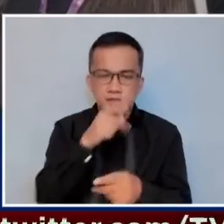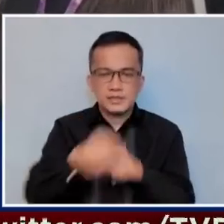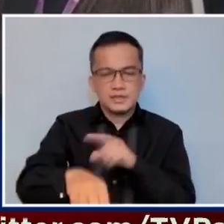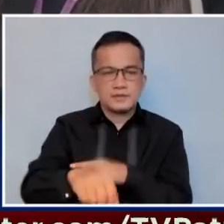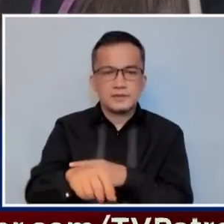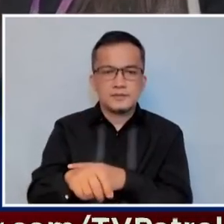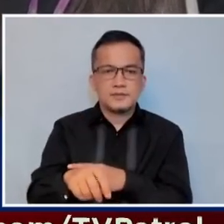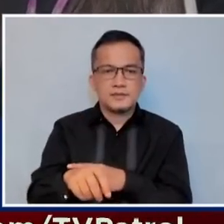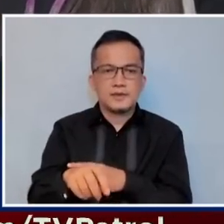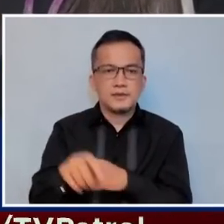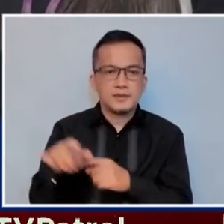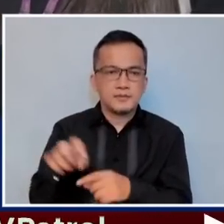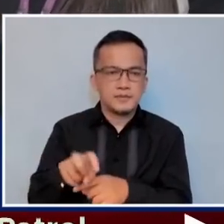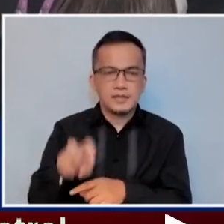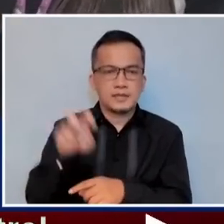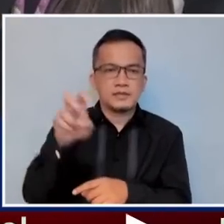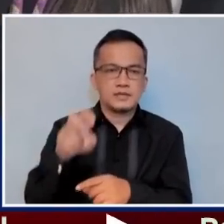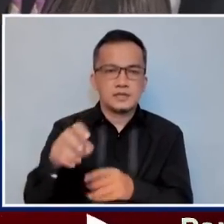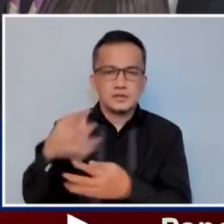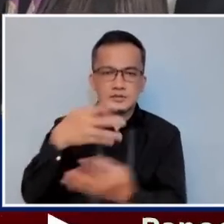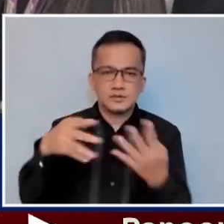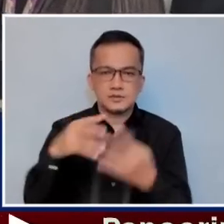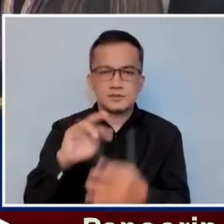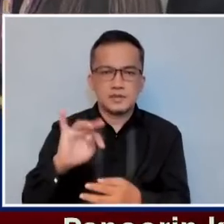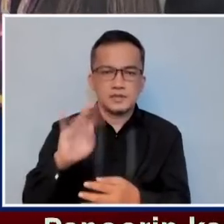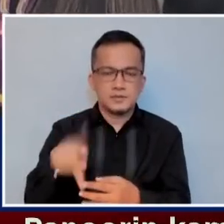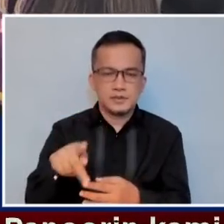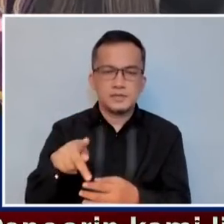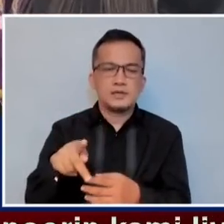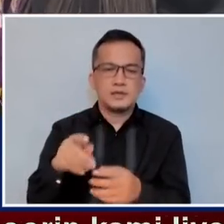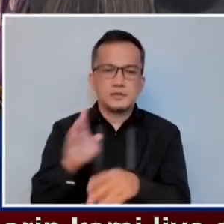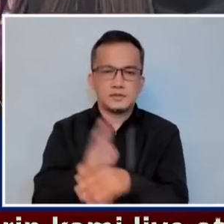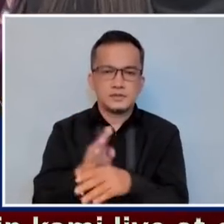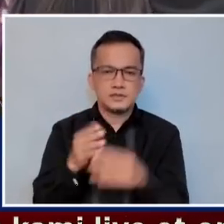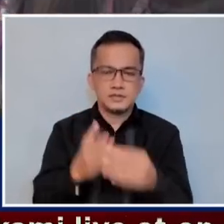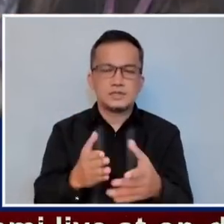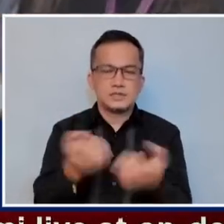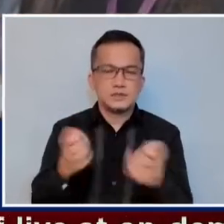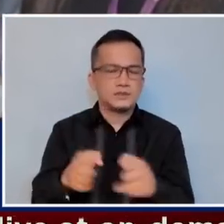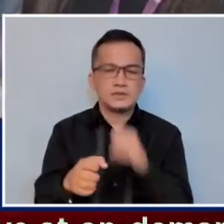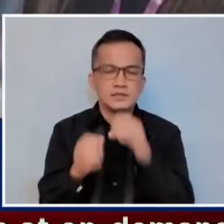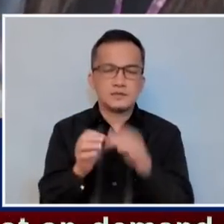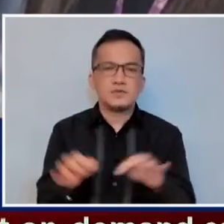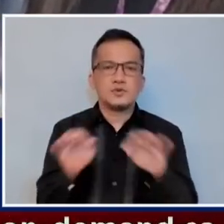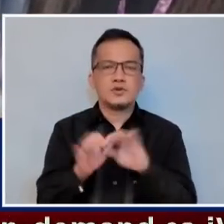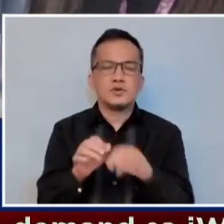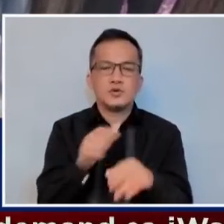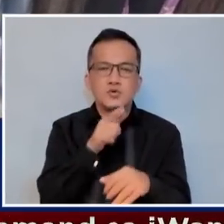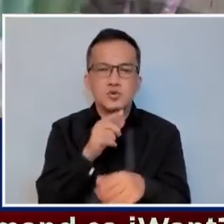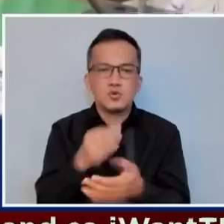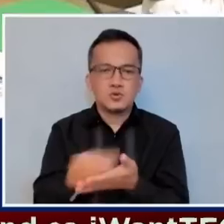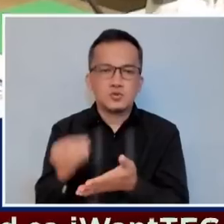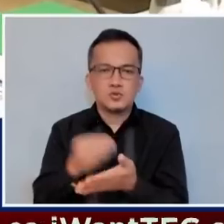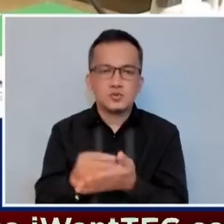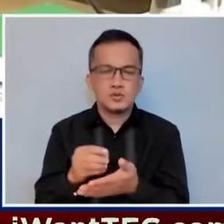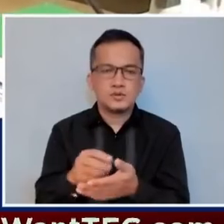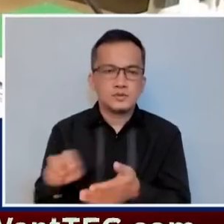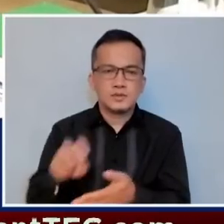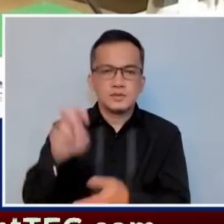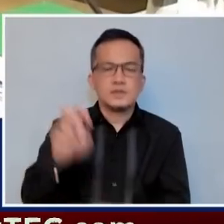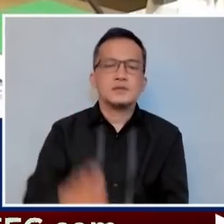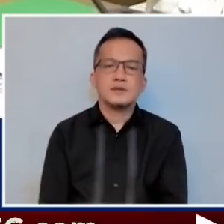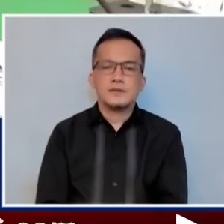dahil nakasalamuhan niya ang mga VIP at business leaders sa event. Hindi raw mahalaga kung sino ang gumastos sa biyahe. Wala